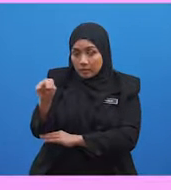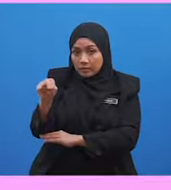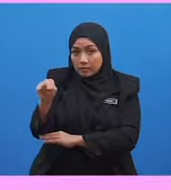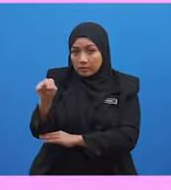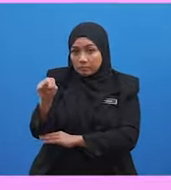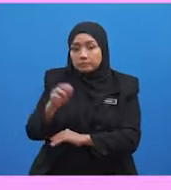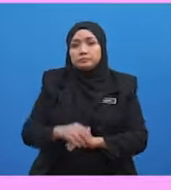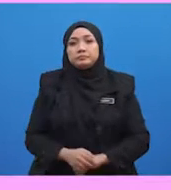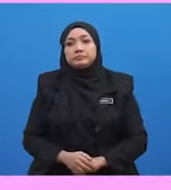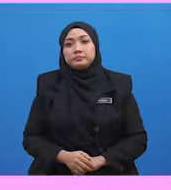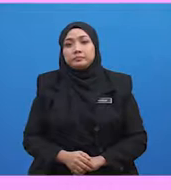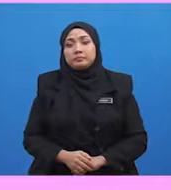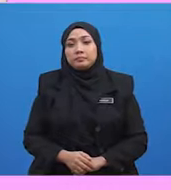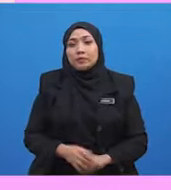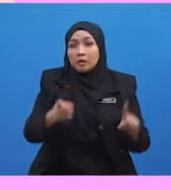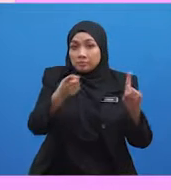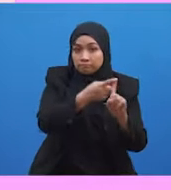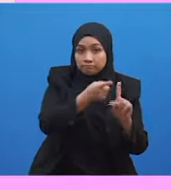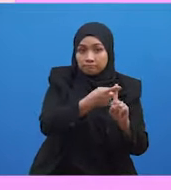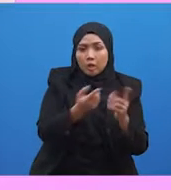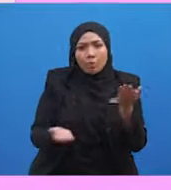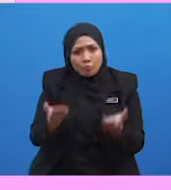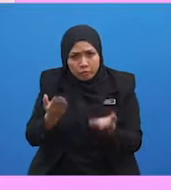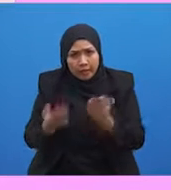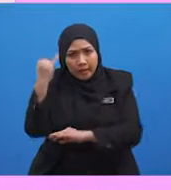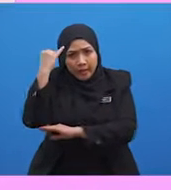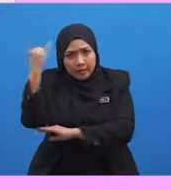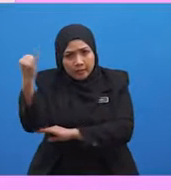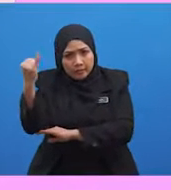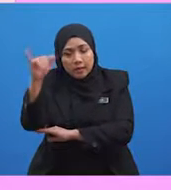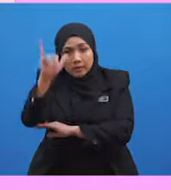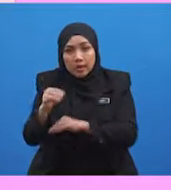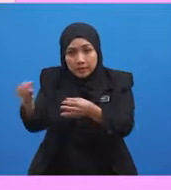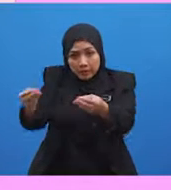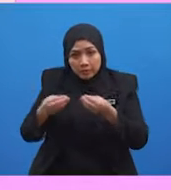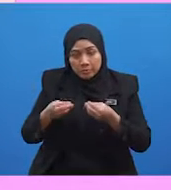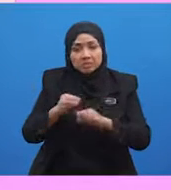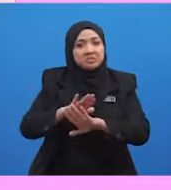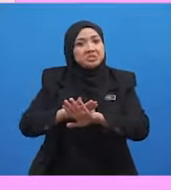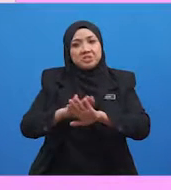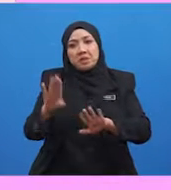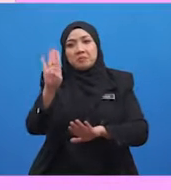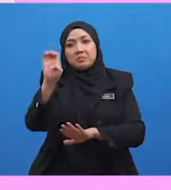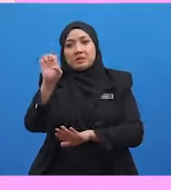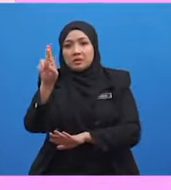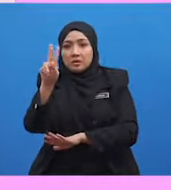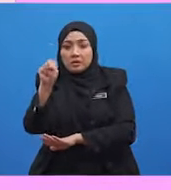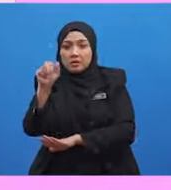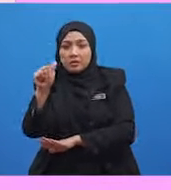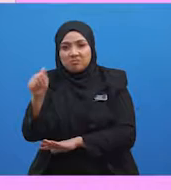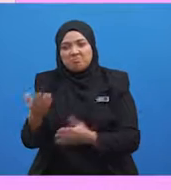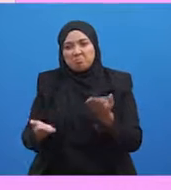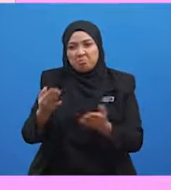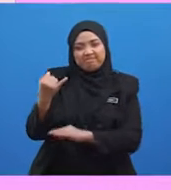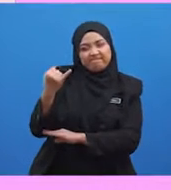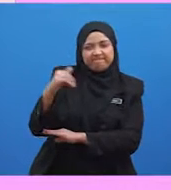Antaranya ialah kemungkinan idea yang diterima tidak bernas, terpaksa